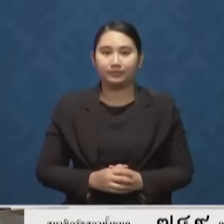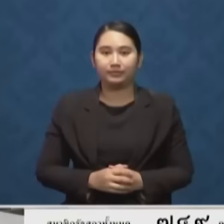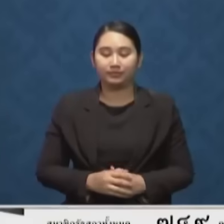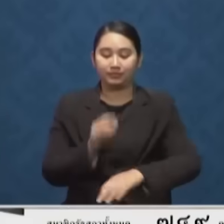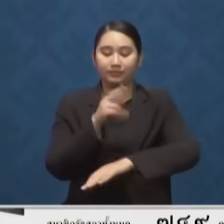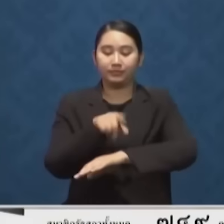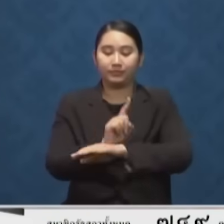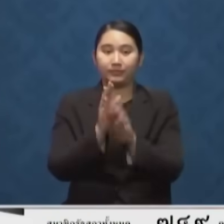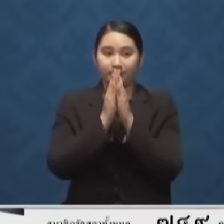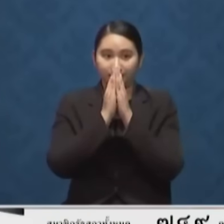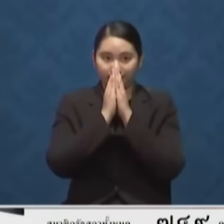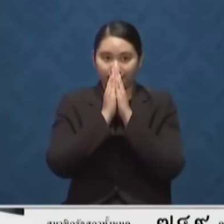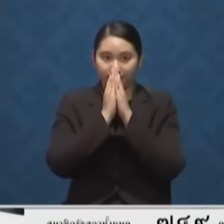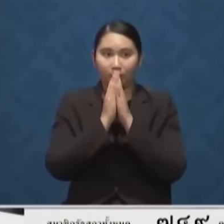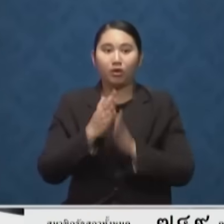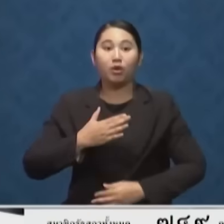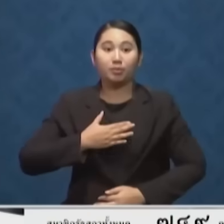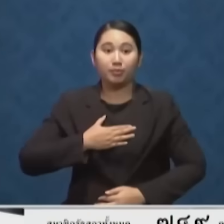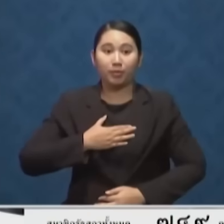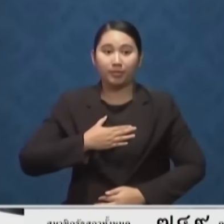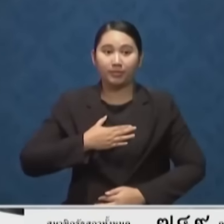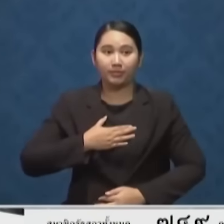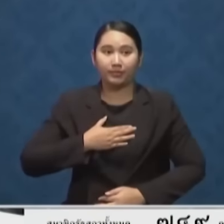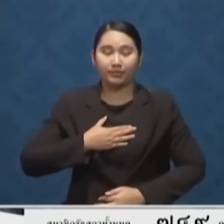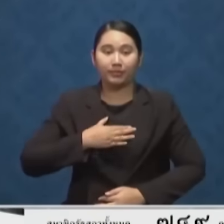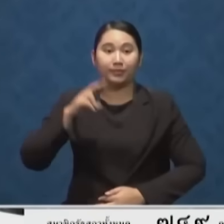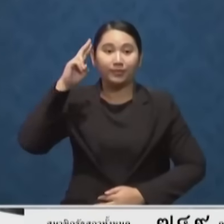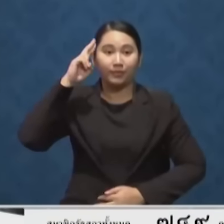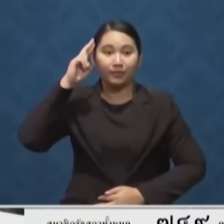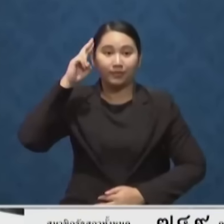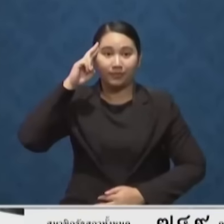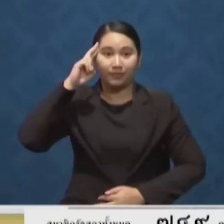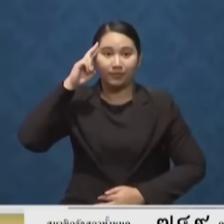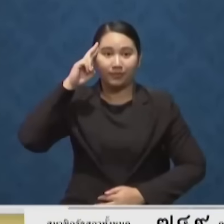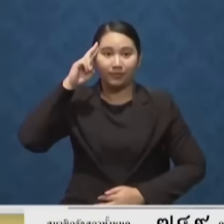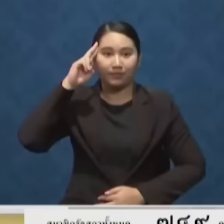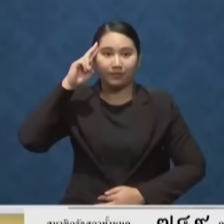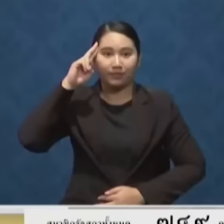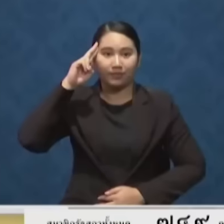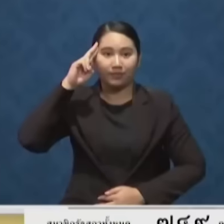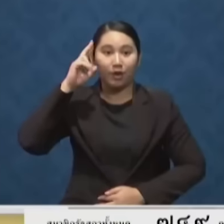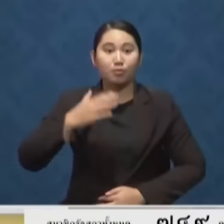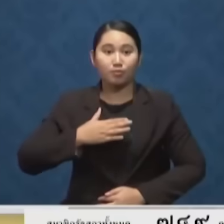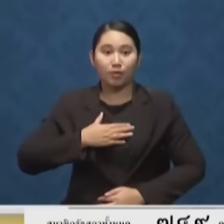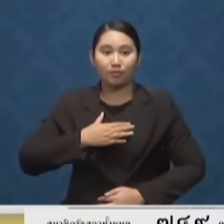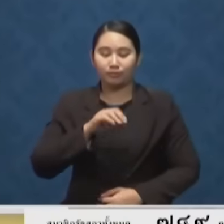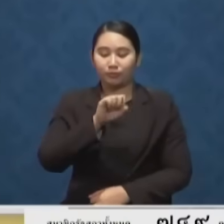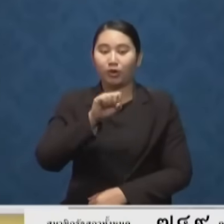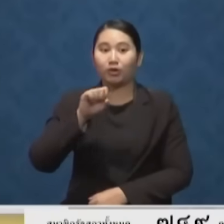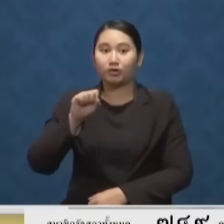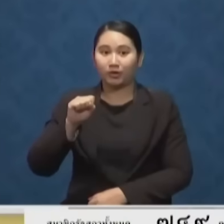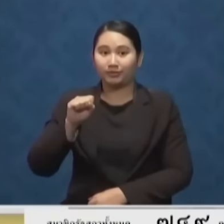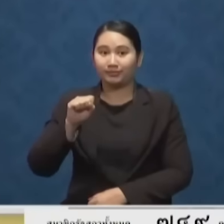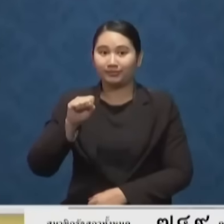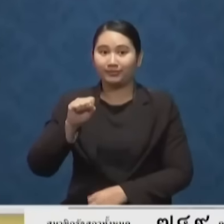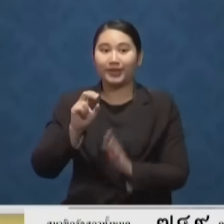ท่านประธานที่เคารพกระผมนายชนน่านสีแก้วสมาชิกสภาผู้แทนราษฎร